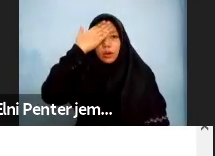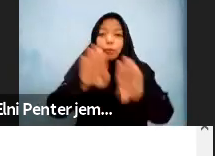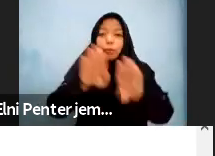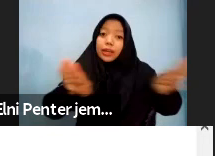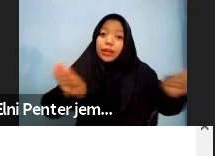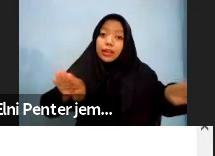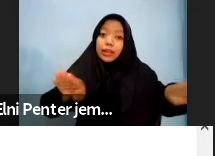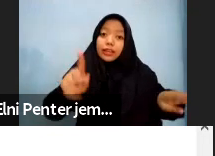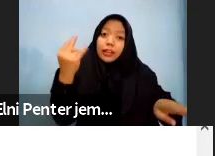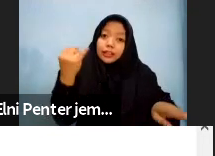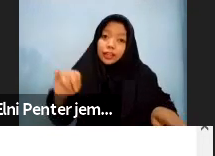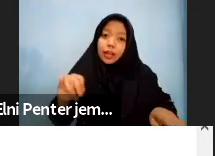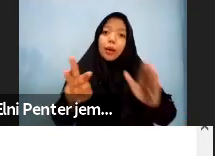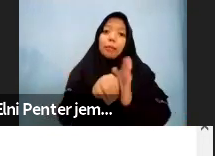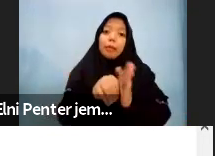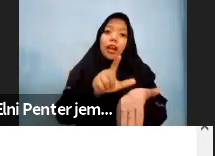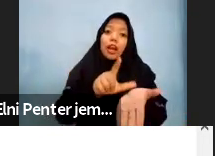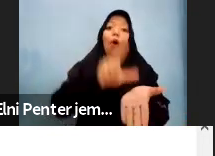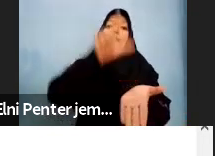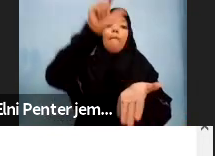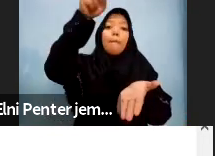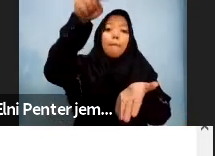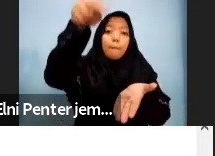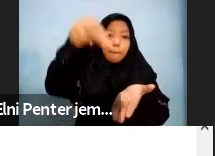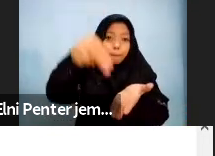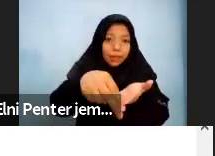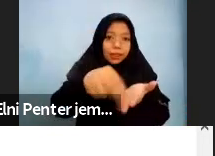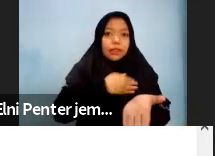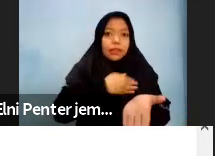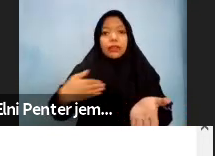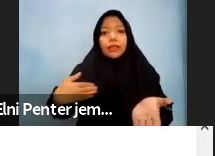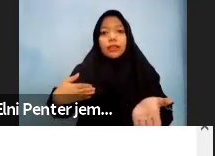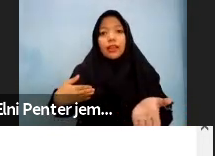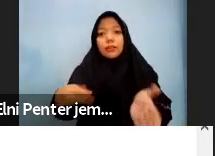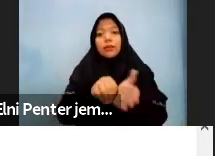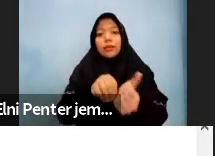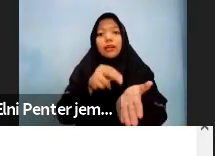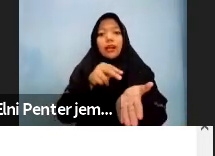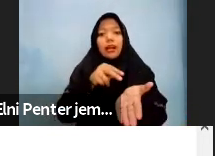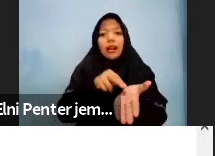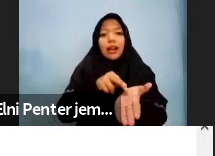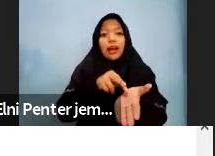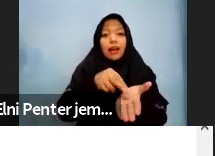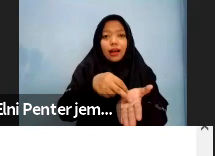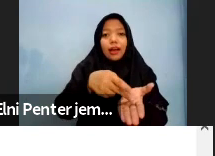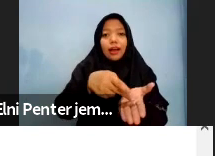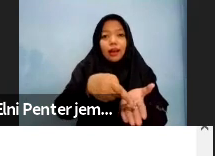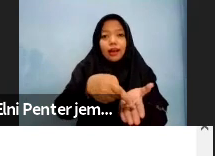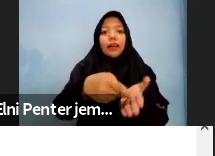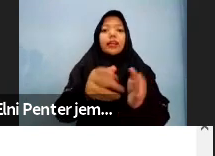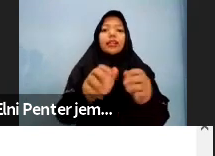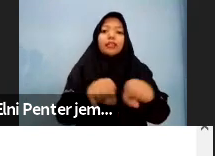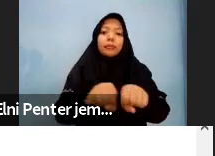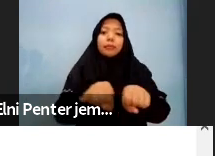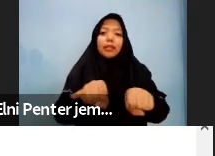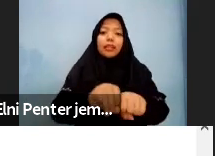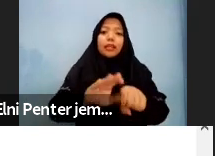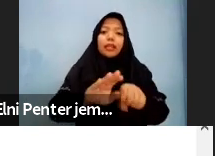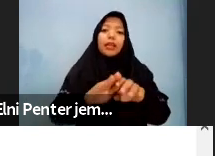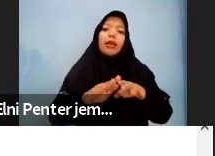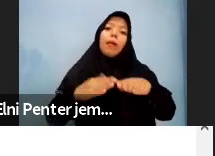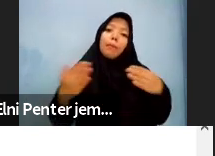melangkah itu seperti apa Jadi mereka bisa membedakan perintah-perintah itu itu salah satu contoh